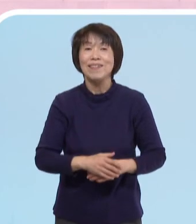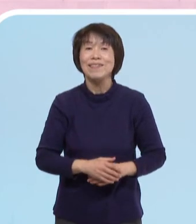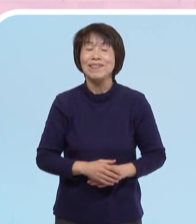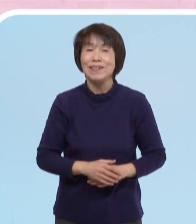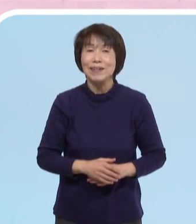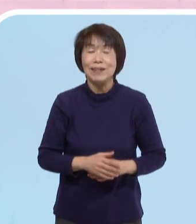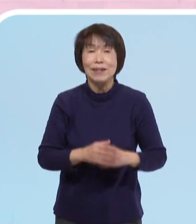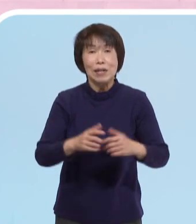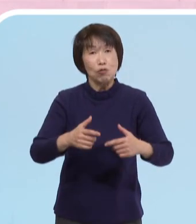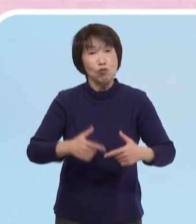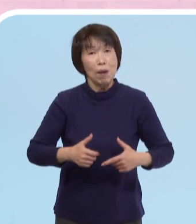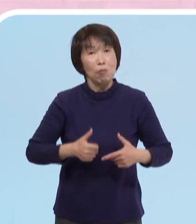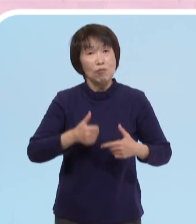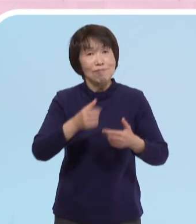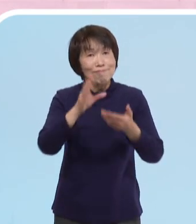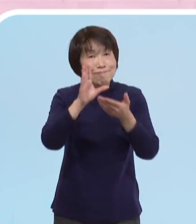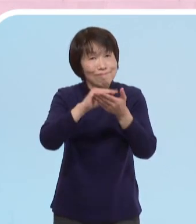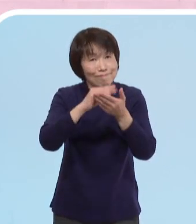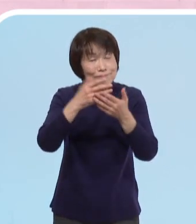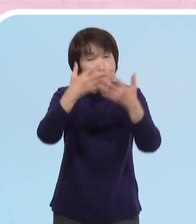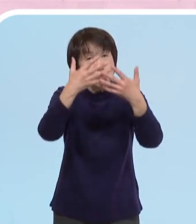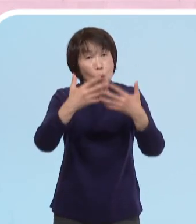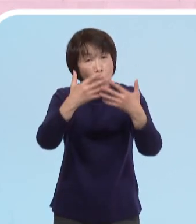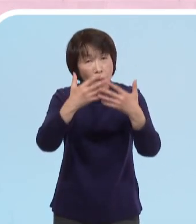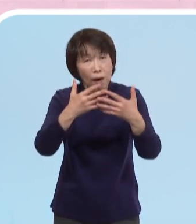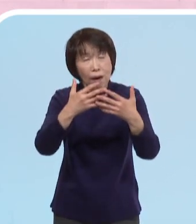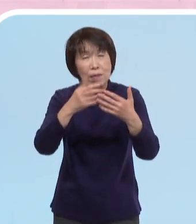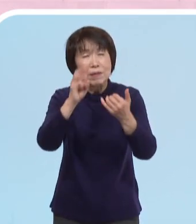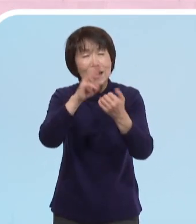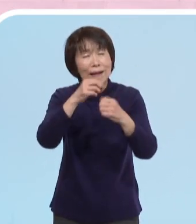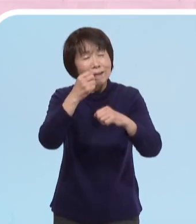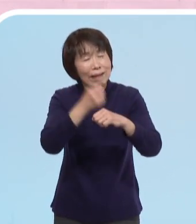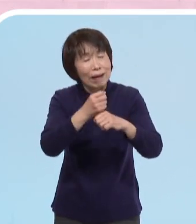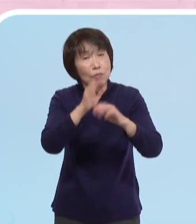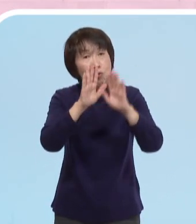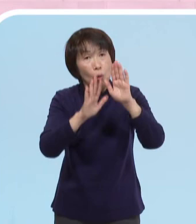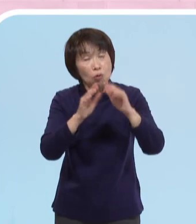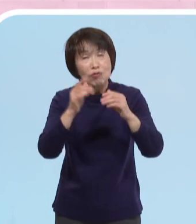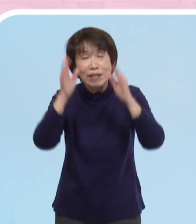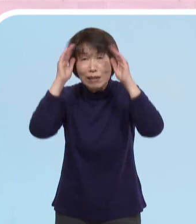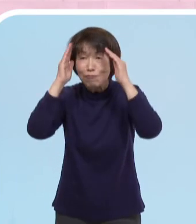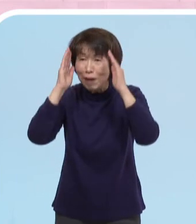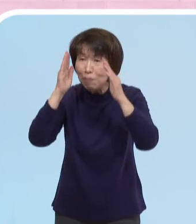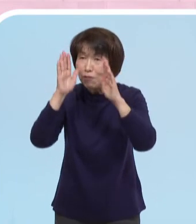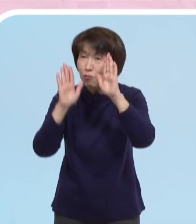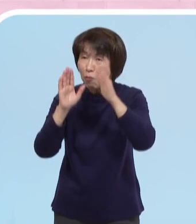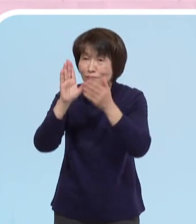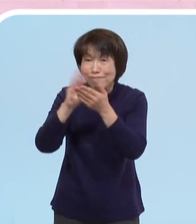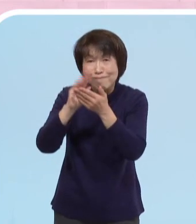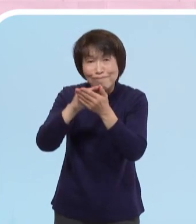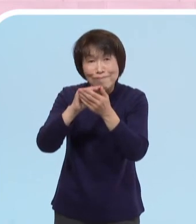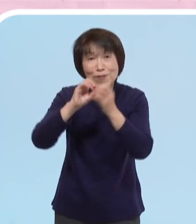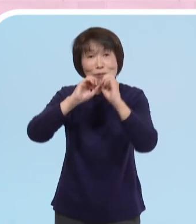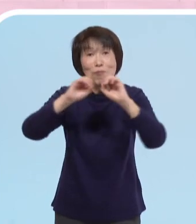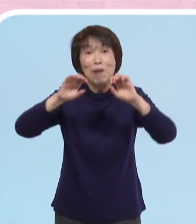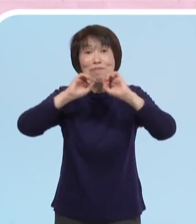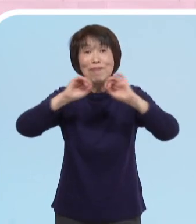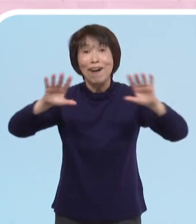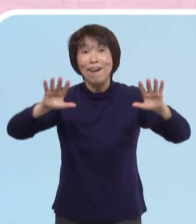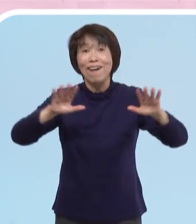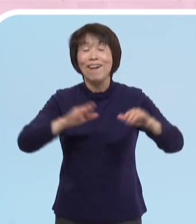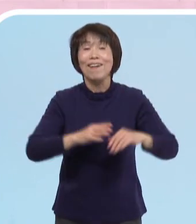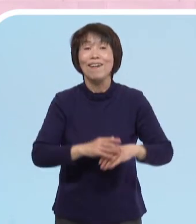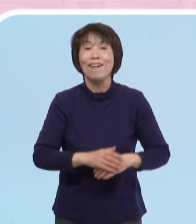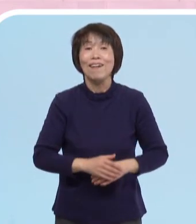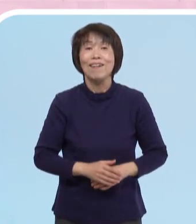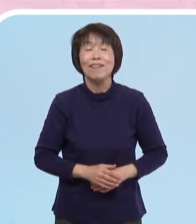熊本で撮影した災害救助現場の凄まじさや犬たちの活躍ぶりも配信しました。